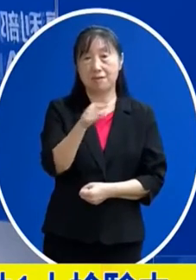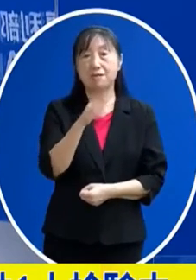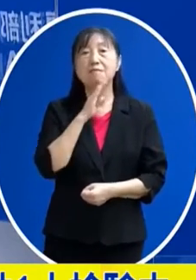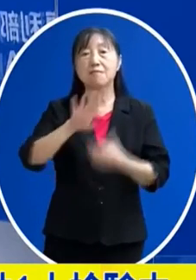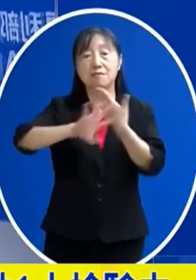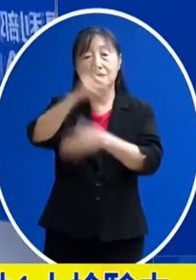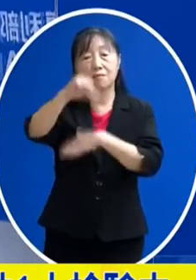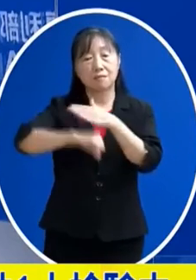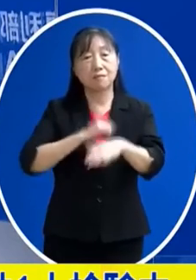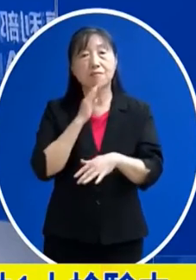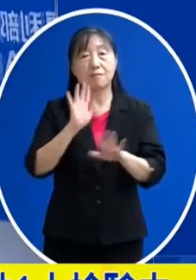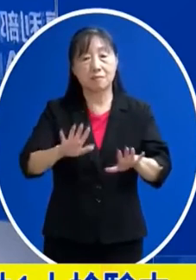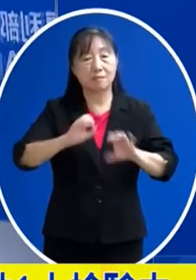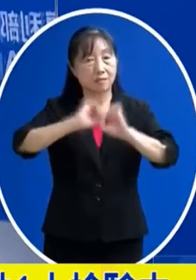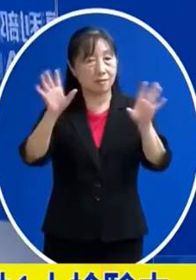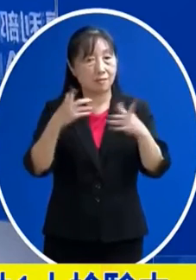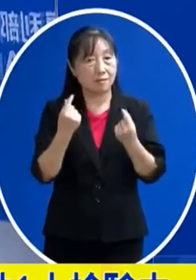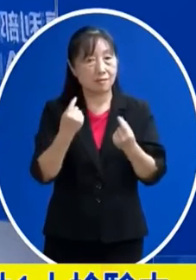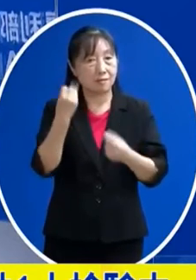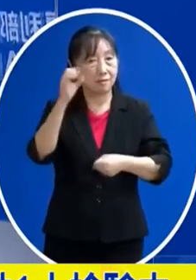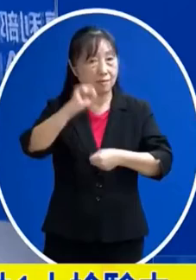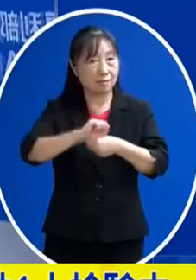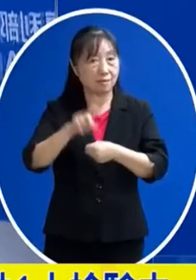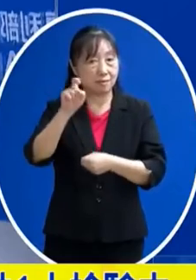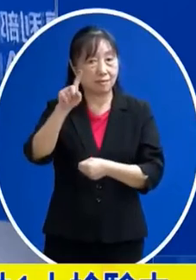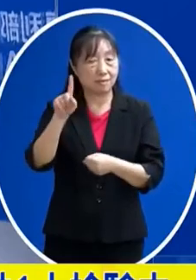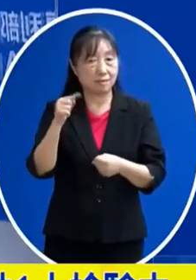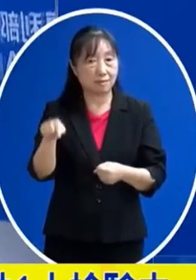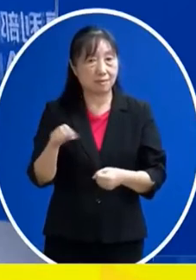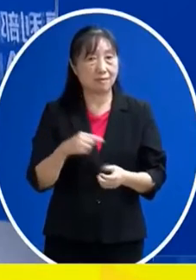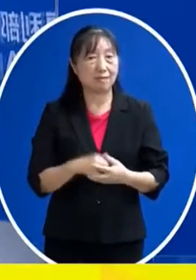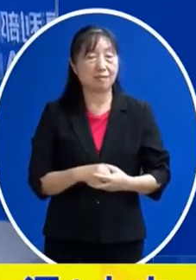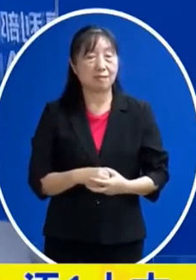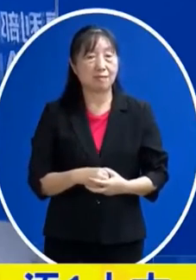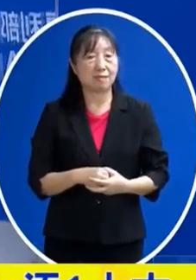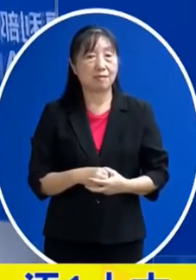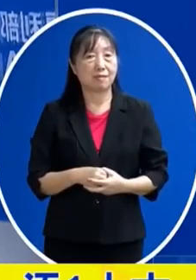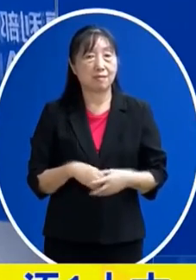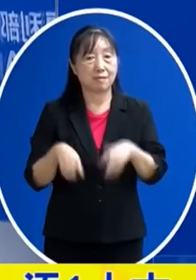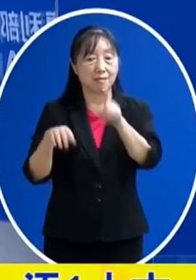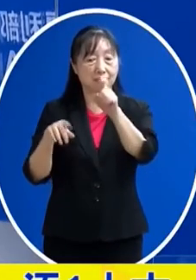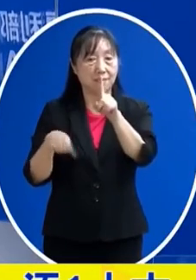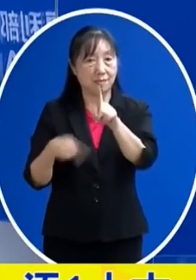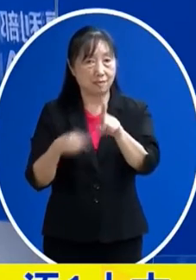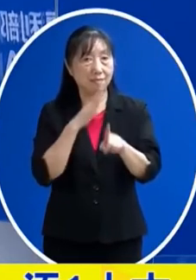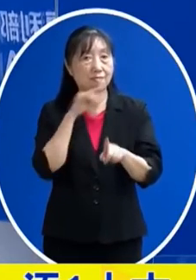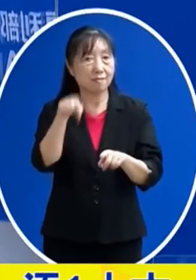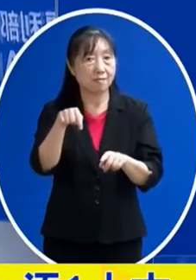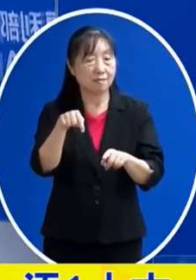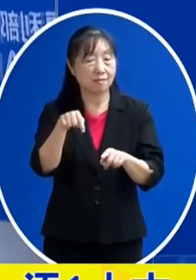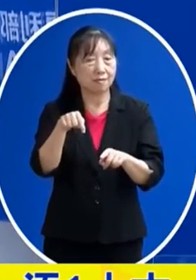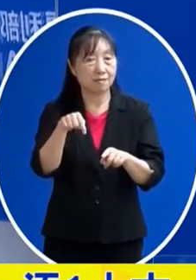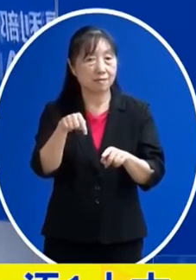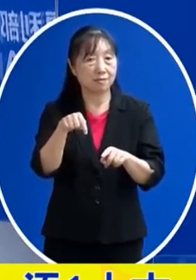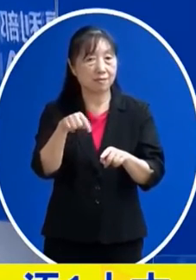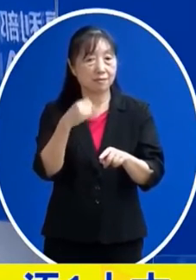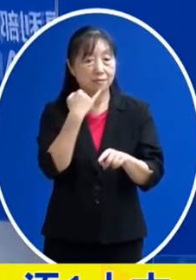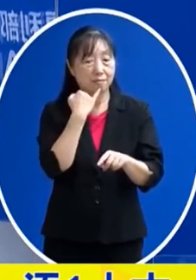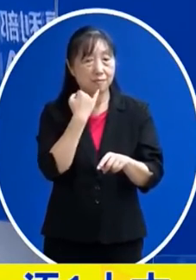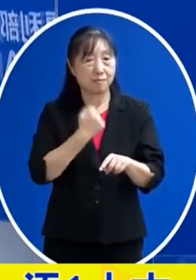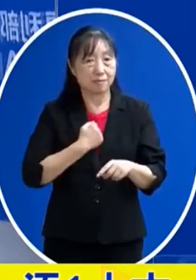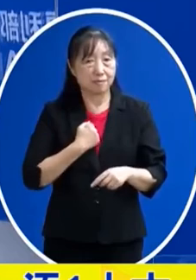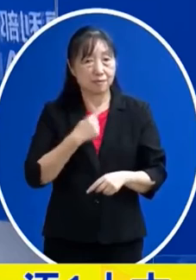境外移入，包括今天公布新增的11例。那这11例当中可以去看到